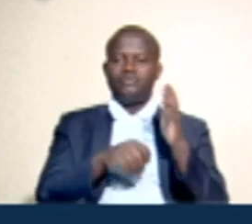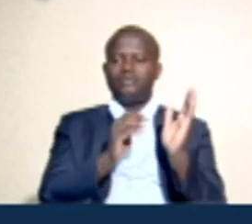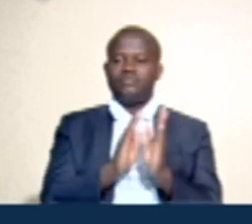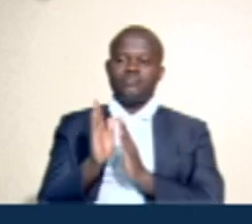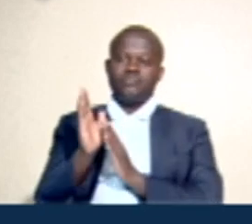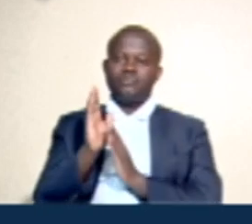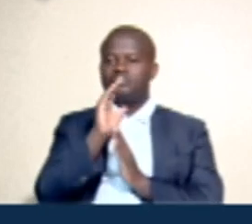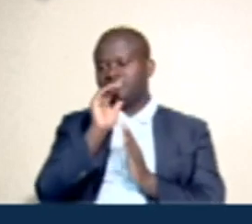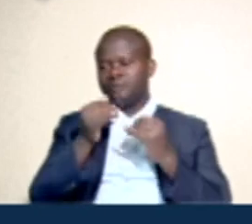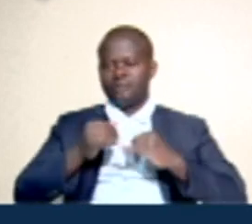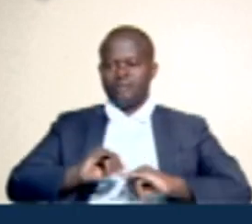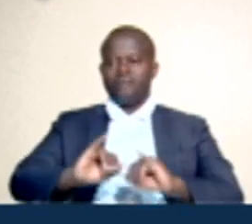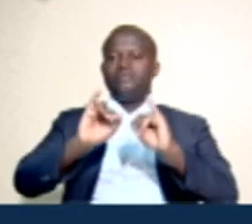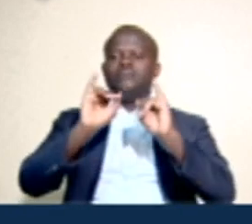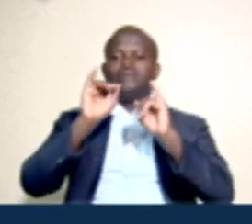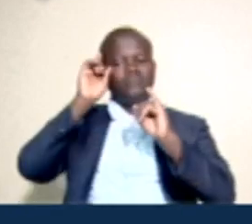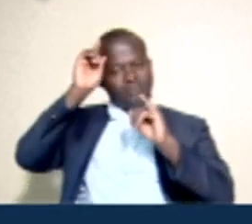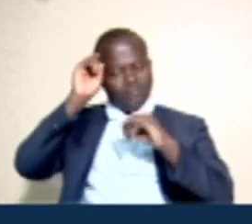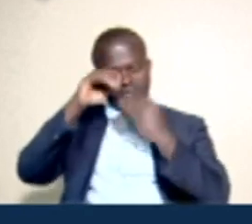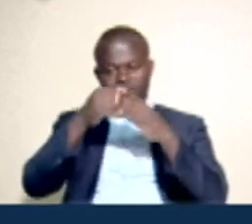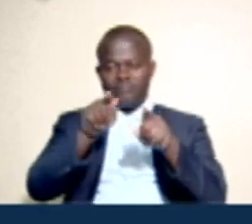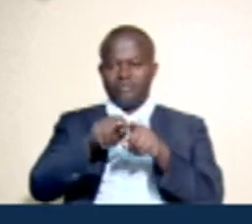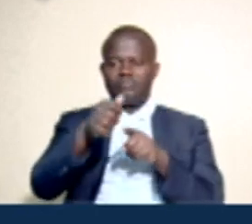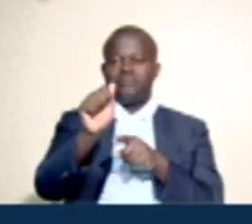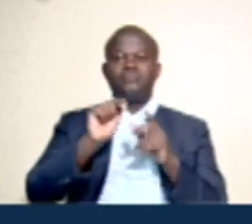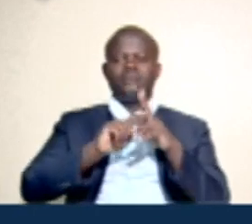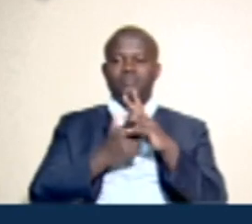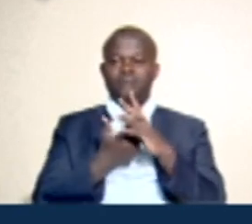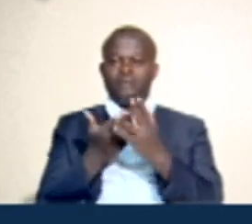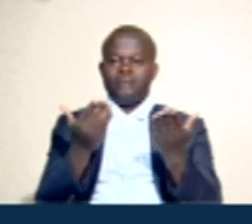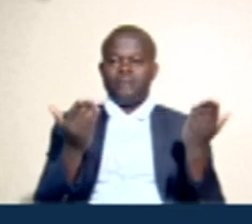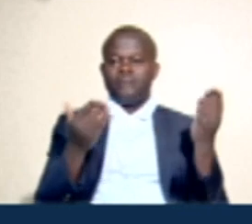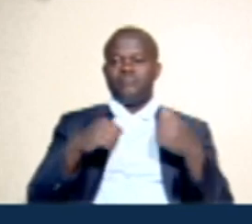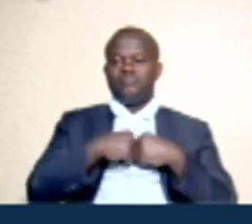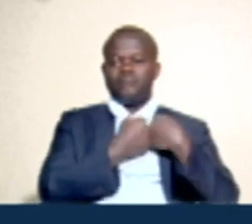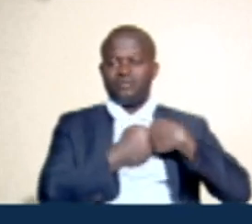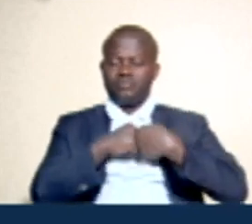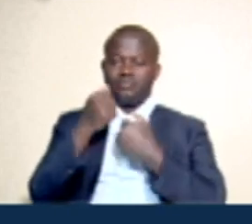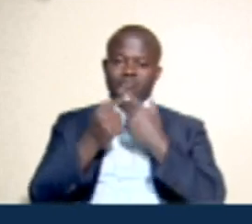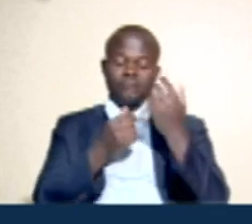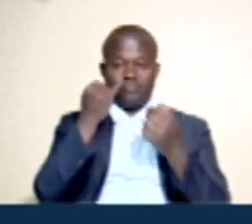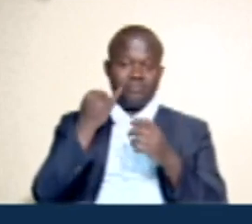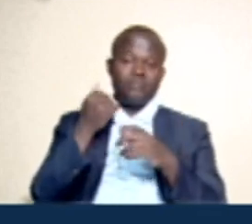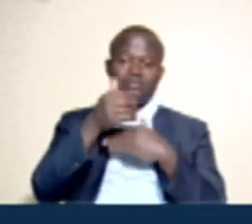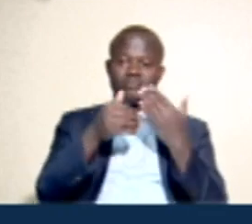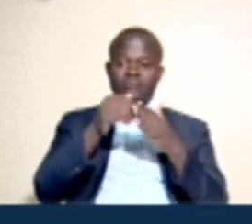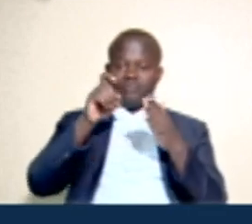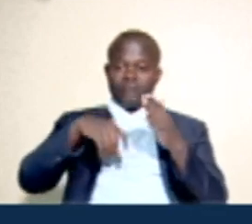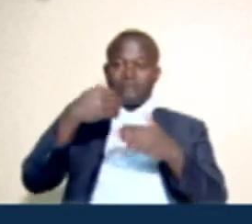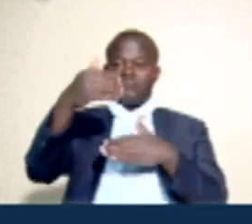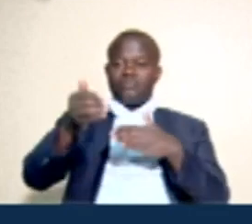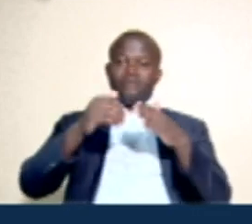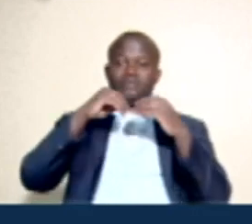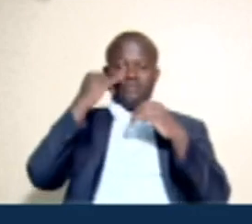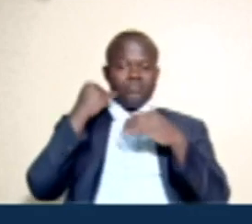ngo ntibizashyirwa mu bikorwa. Wabatekereza atyo yaba atangiye gucalenjinga ibintu bikomeye, nibwo byagombaga guhora bikomeye.